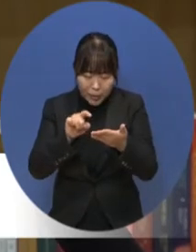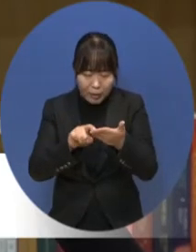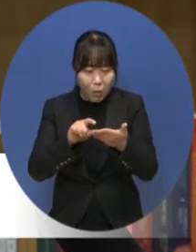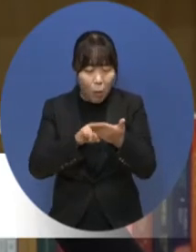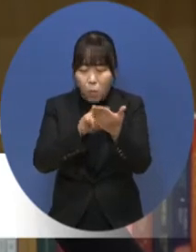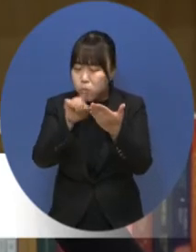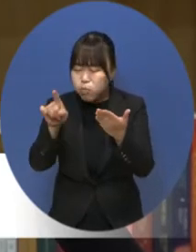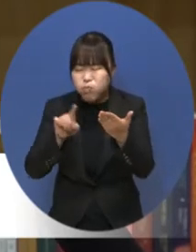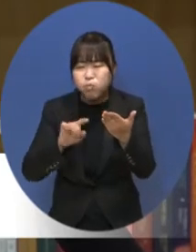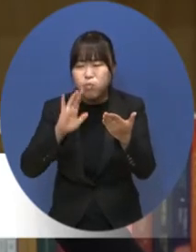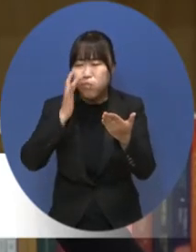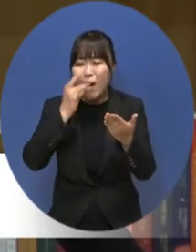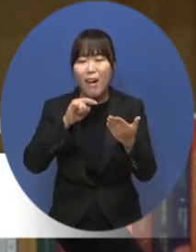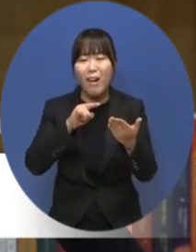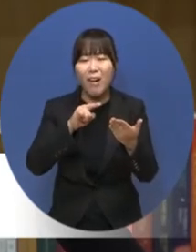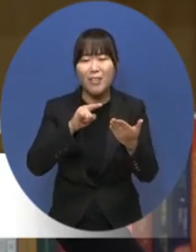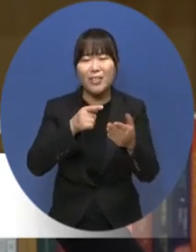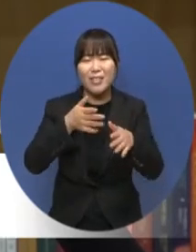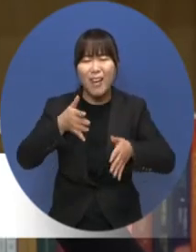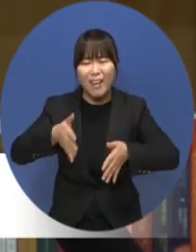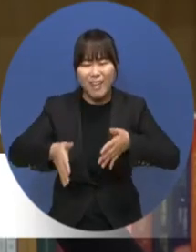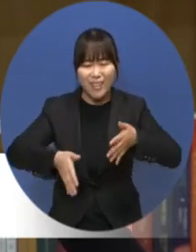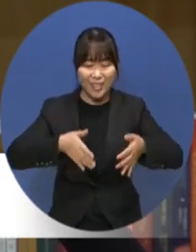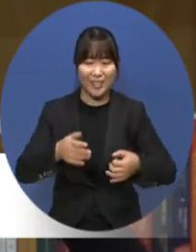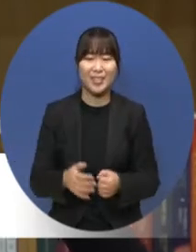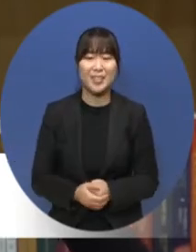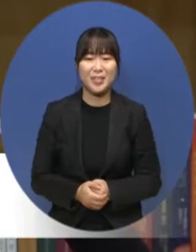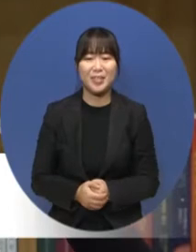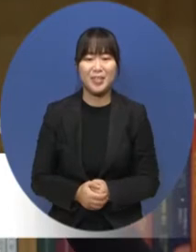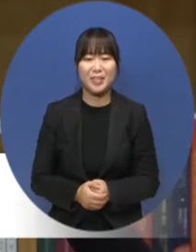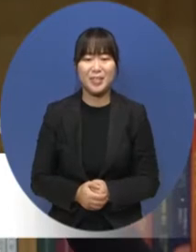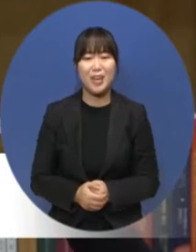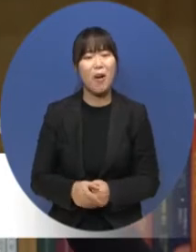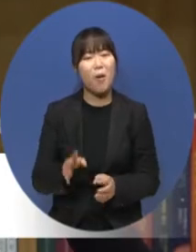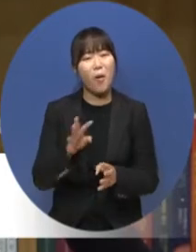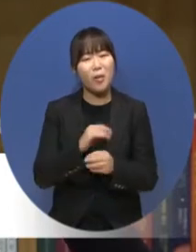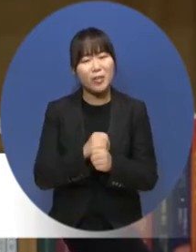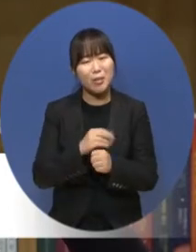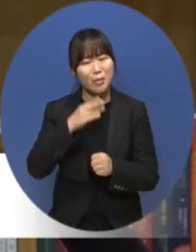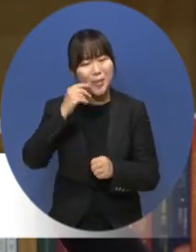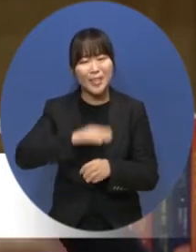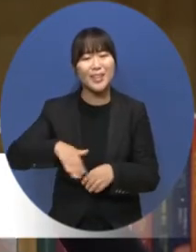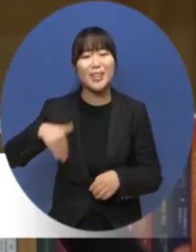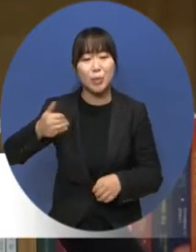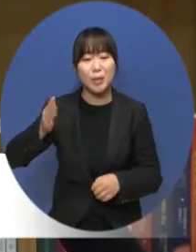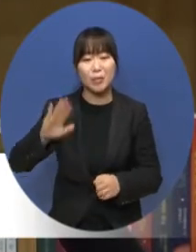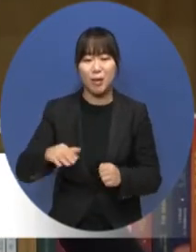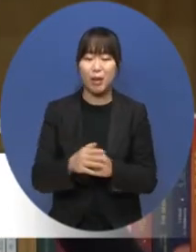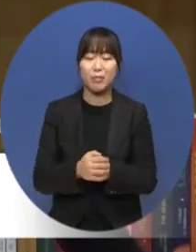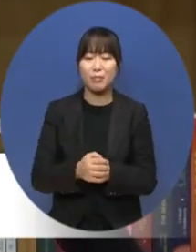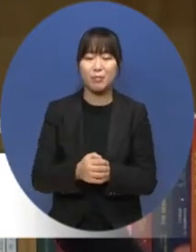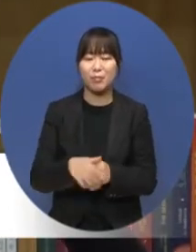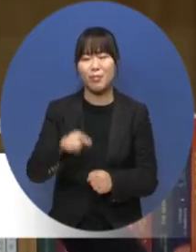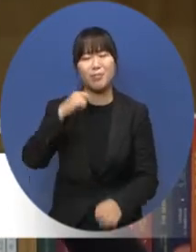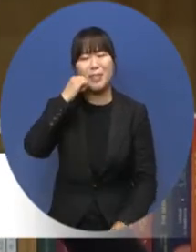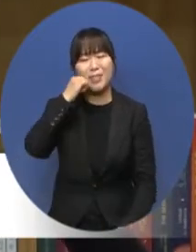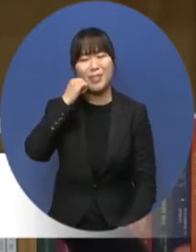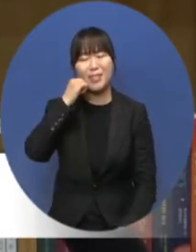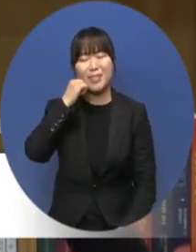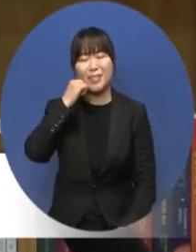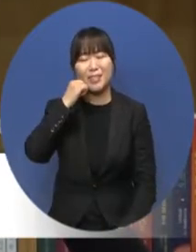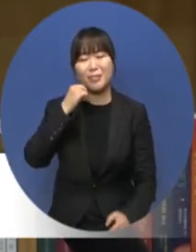어디가 어디 드뭇드뭇 더디고 언제 이게 통과를 되려나 그건 모르지만 그건 못해 우리는.